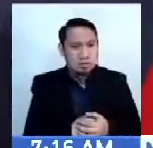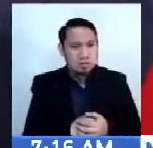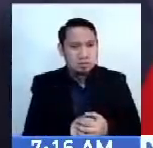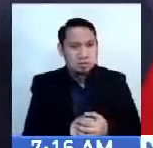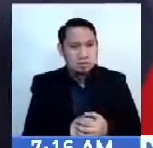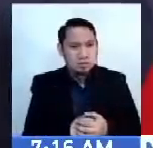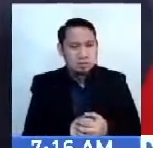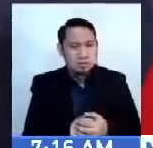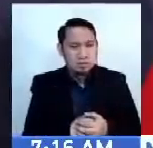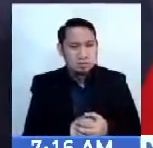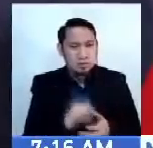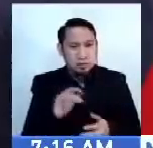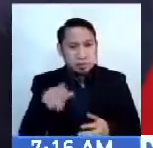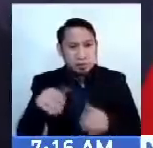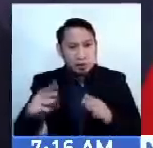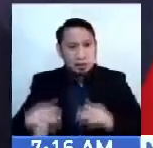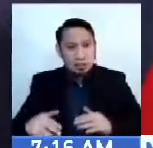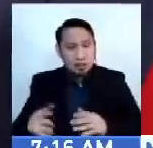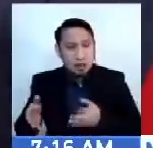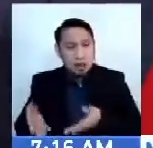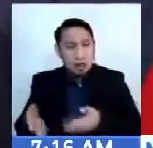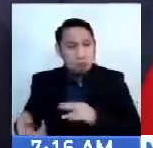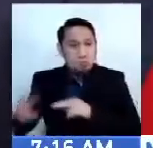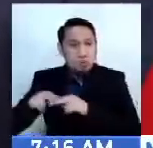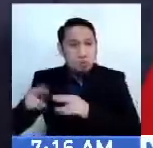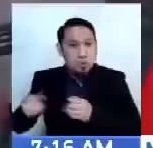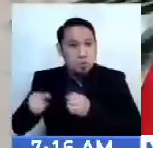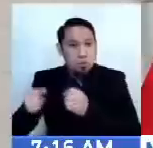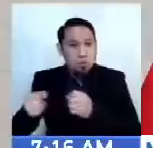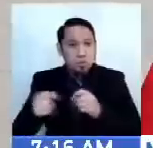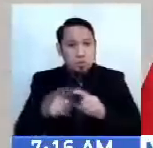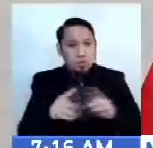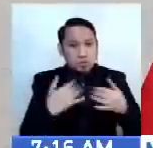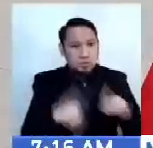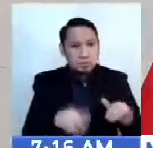road namin, palagay namin ganyan pa rin po mararanasan namin.